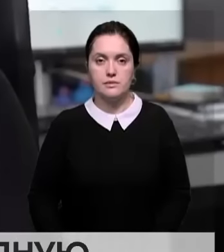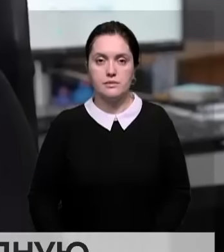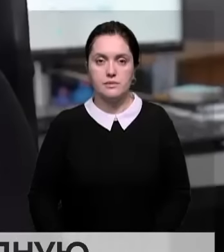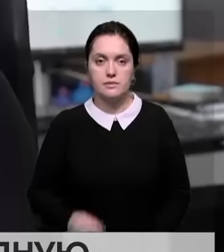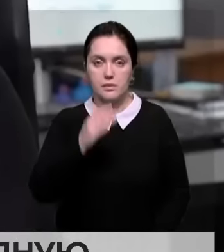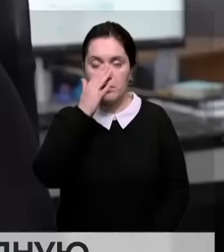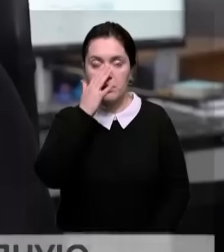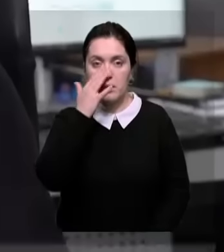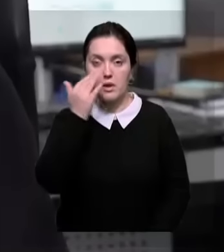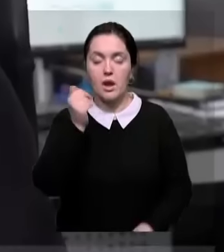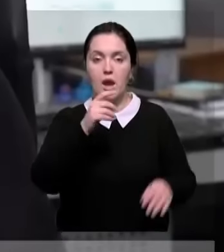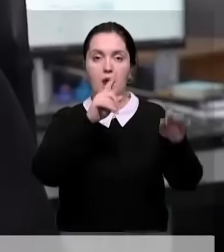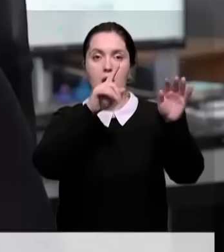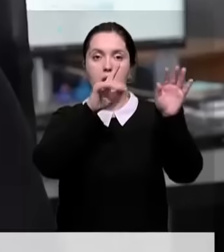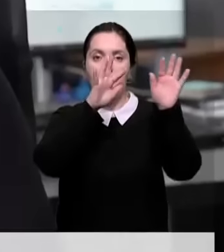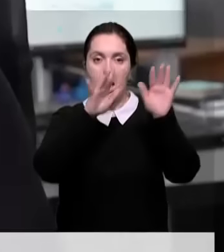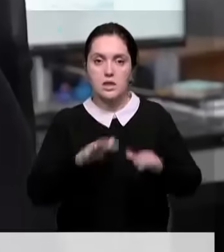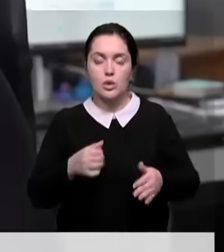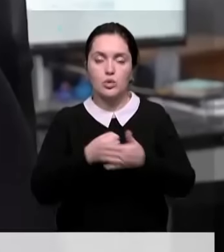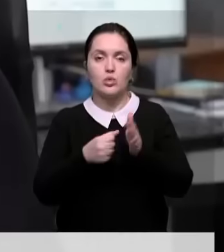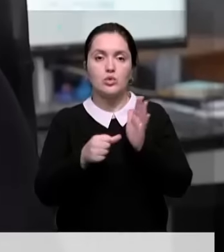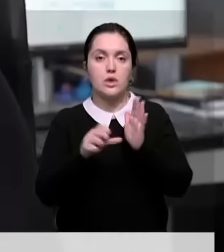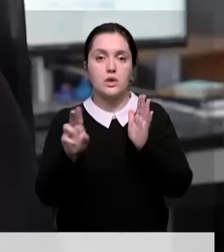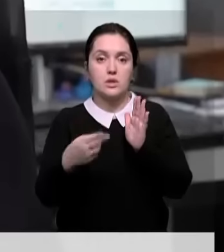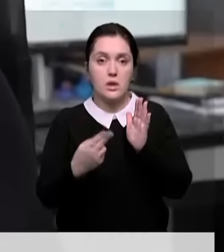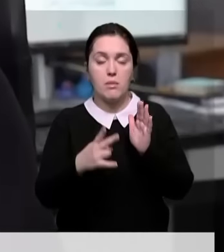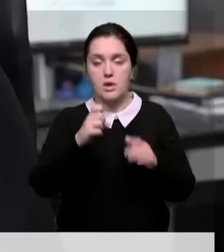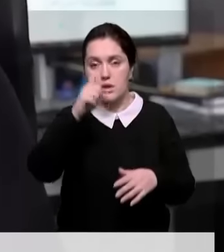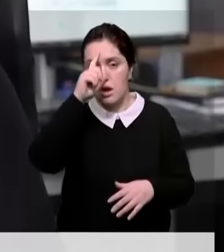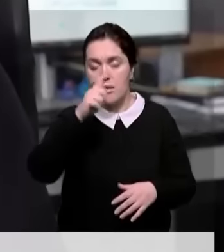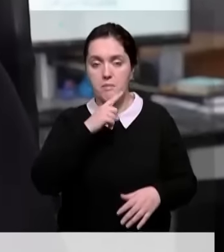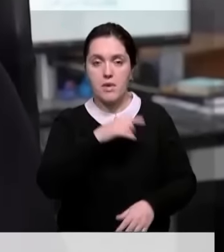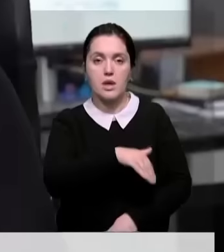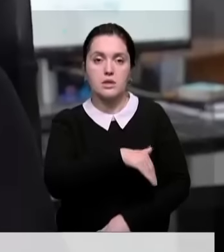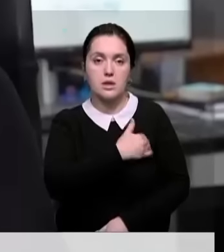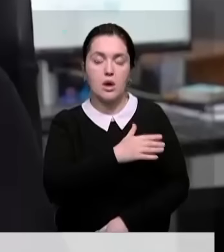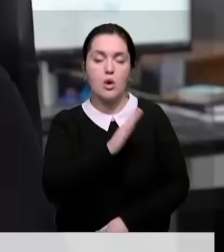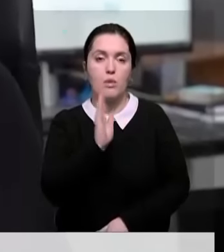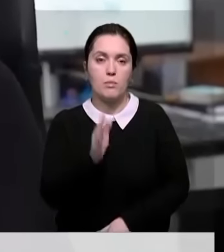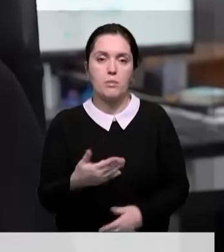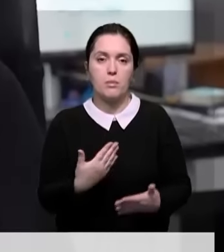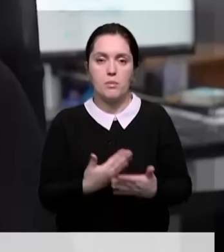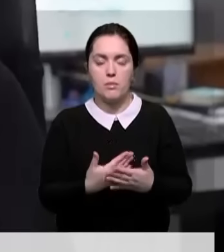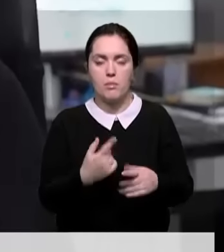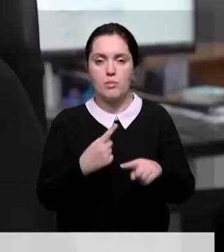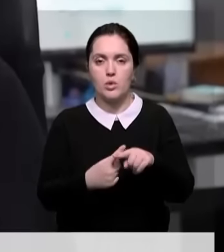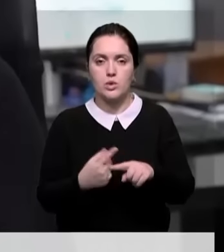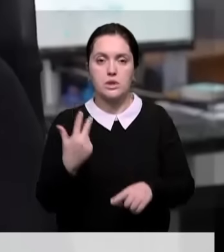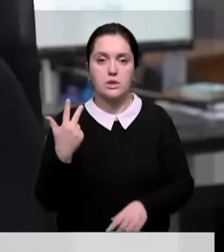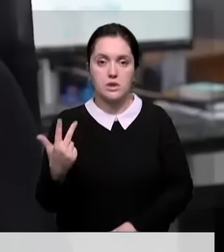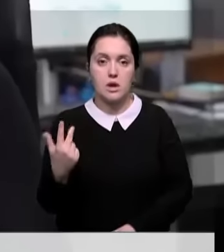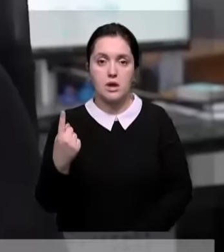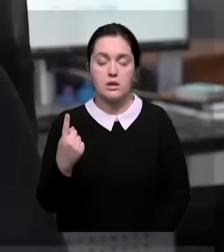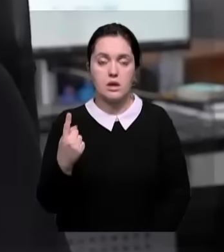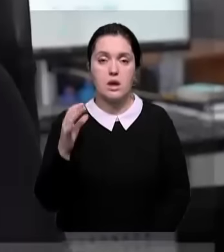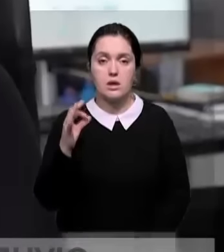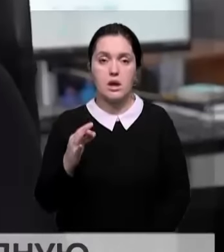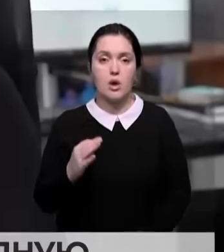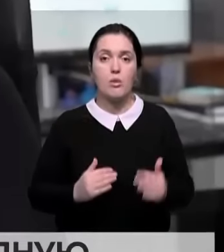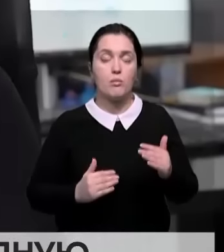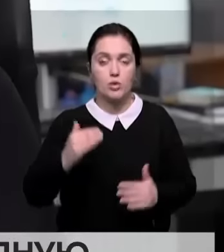Осадки прекратятся до 6 декабря. Что касается прогноза на месяц, то температура будет держаться примерно плюс 3, что на 1 градус больше